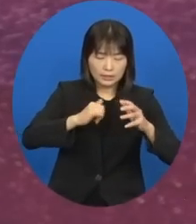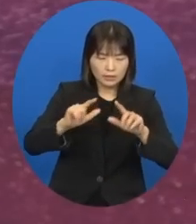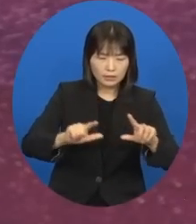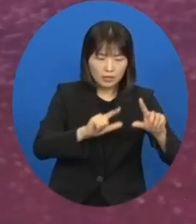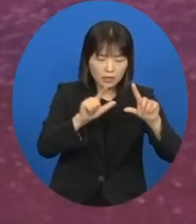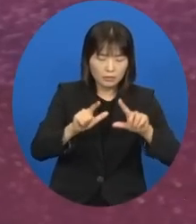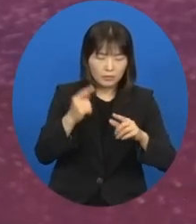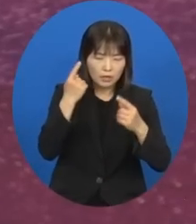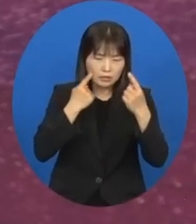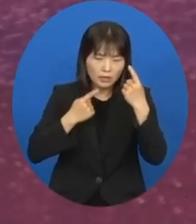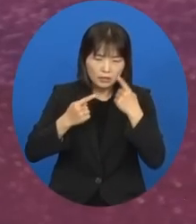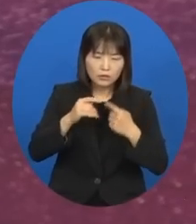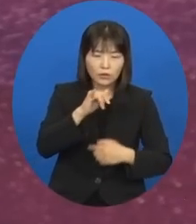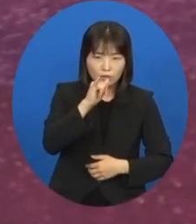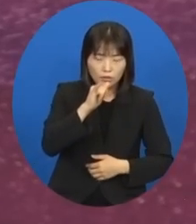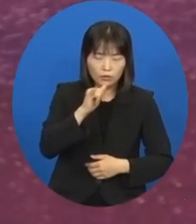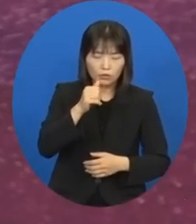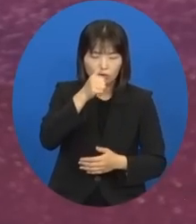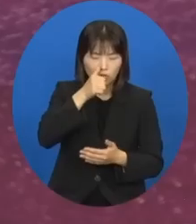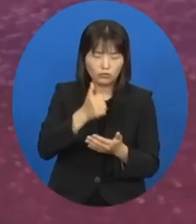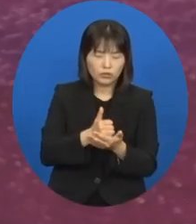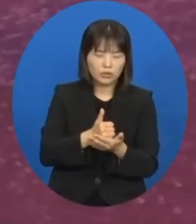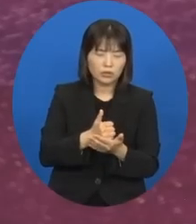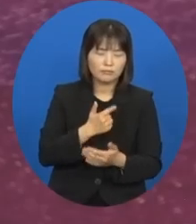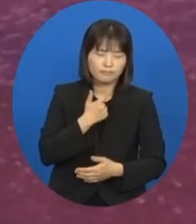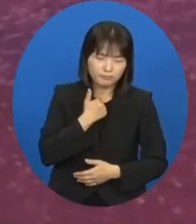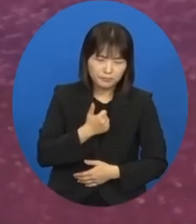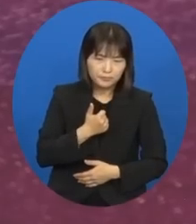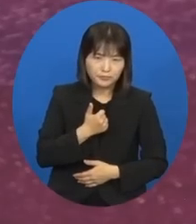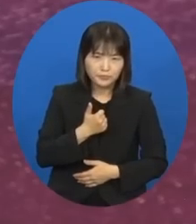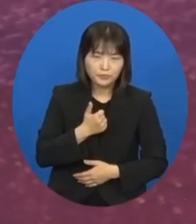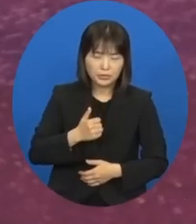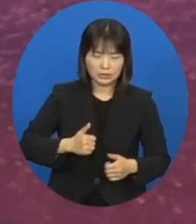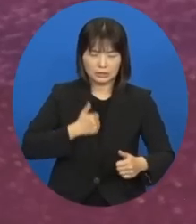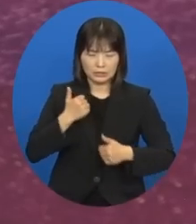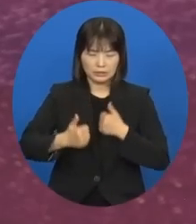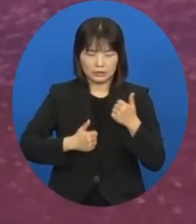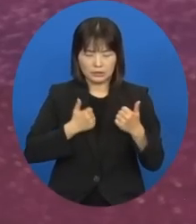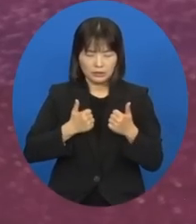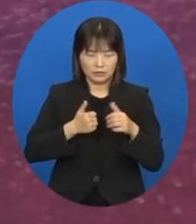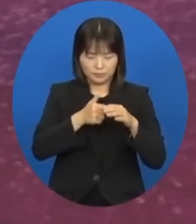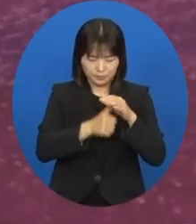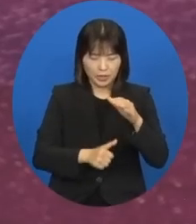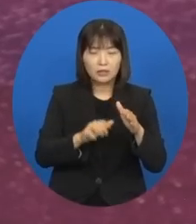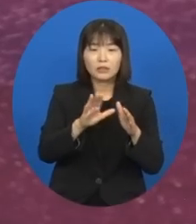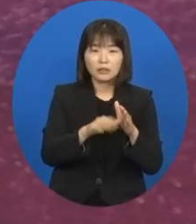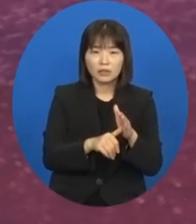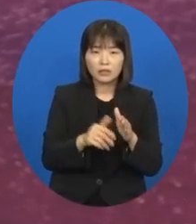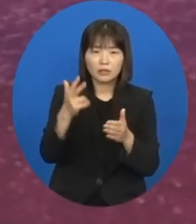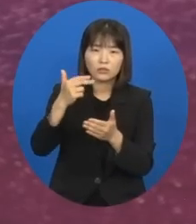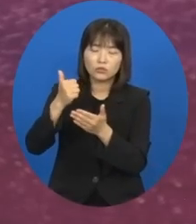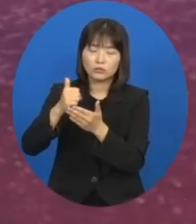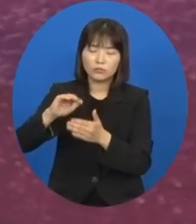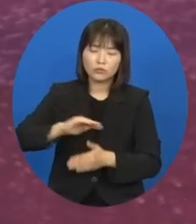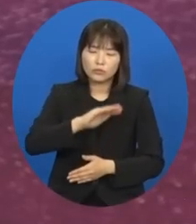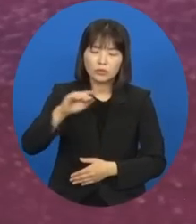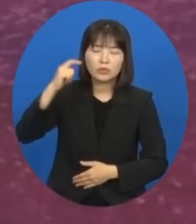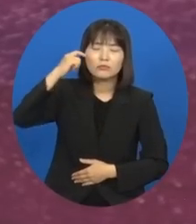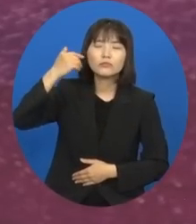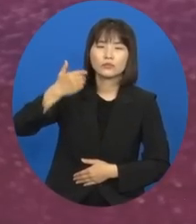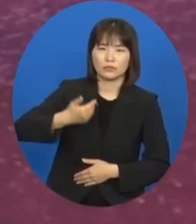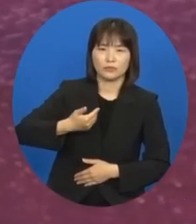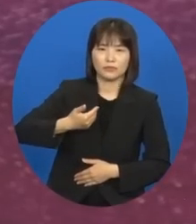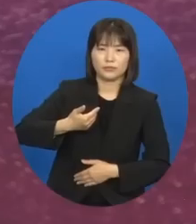묶이고 죄 가운데 묶이고 분노 가운데 사로잡혀 있을 때 주님이 우리에게도 물으신다고